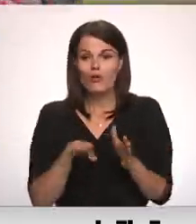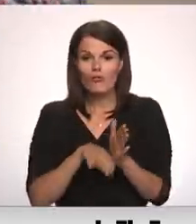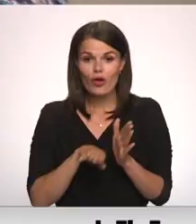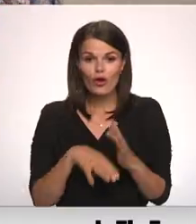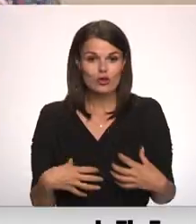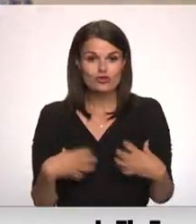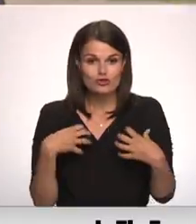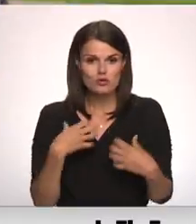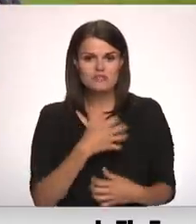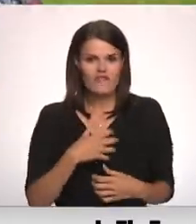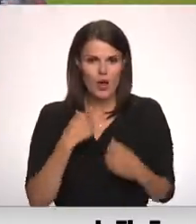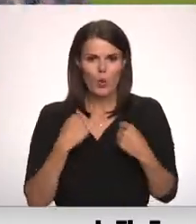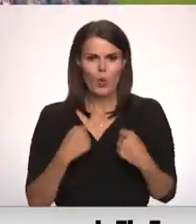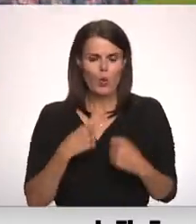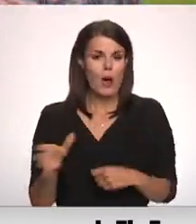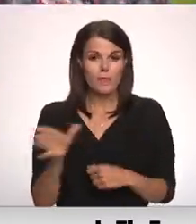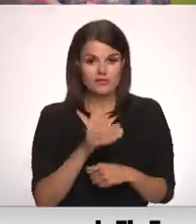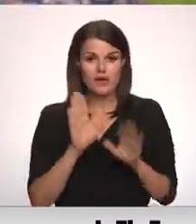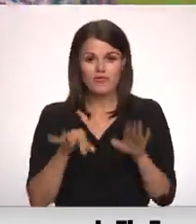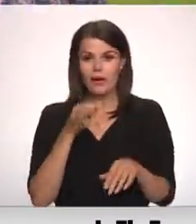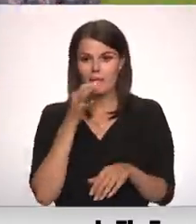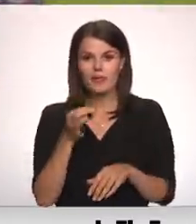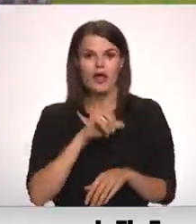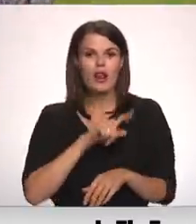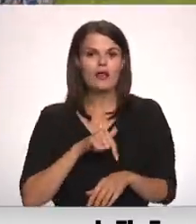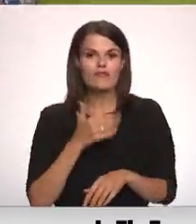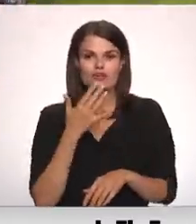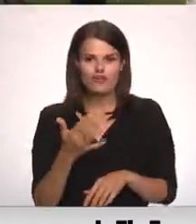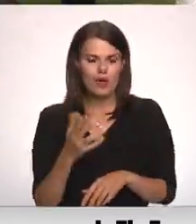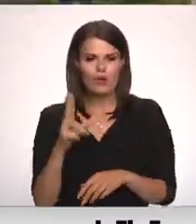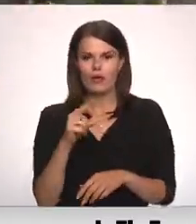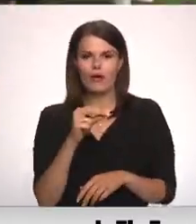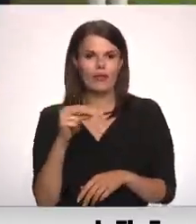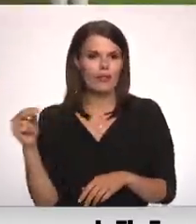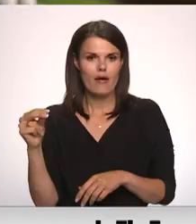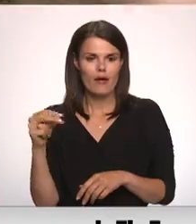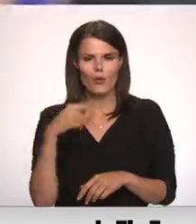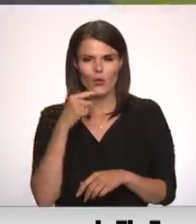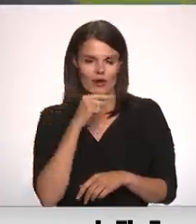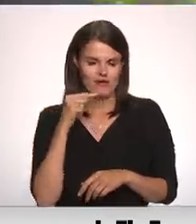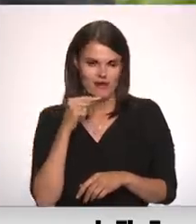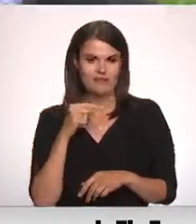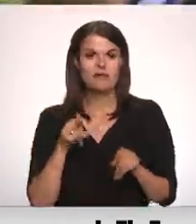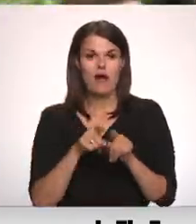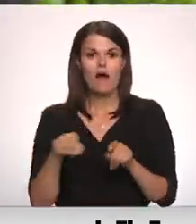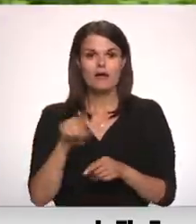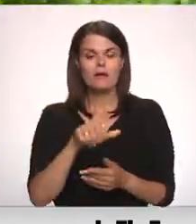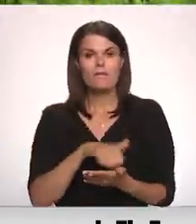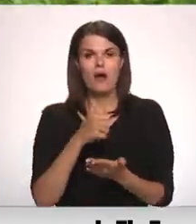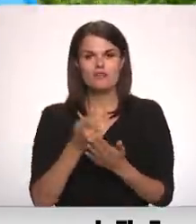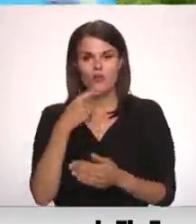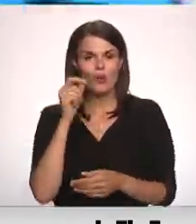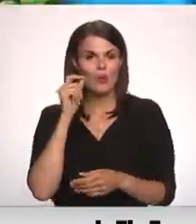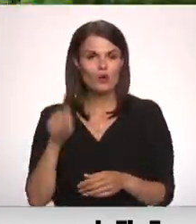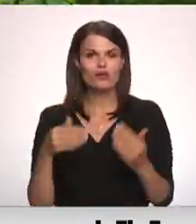Vienkārši šausmas, lai nomazgājas. Latviski jūs variet to pašu pateikt? Nē. Starp dalībniekiem ir arī pārstāvji no